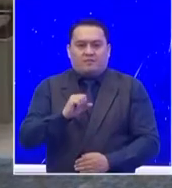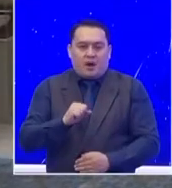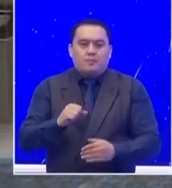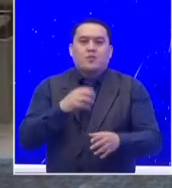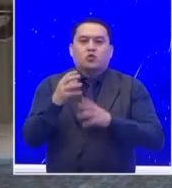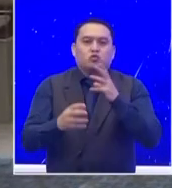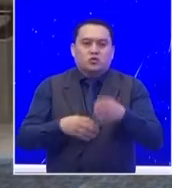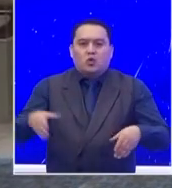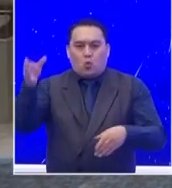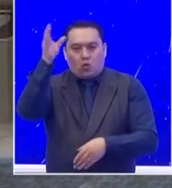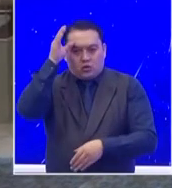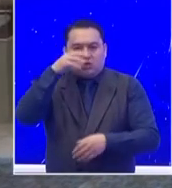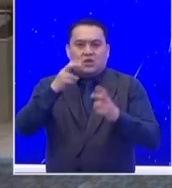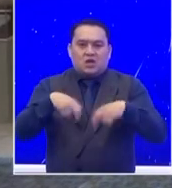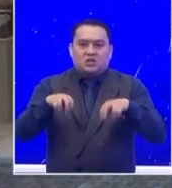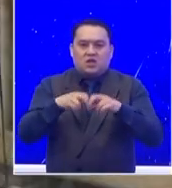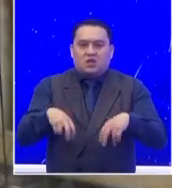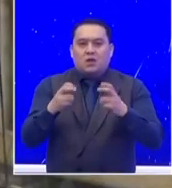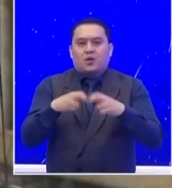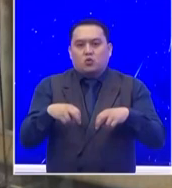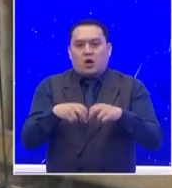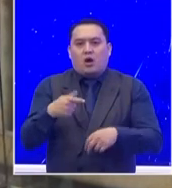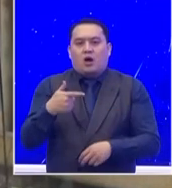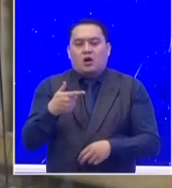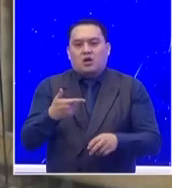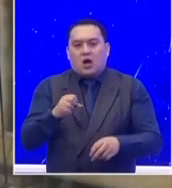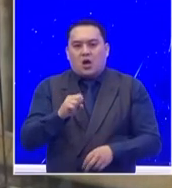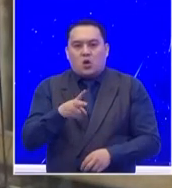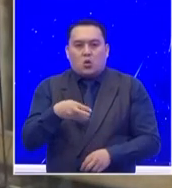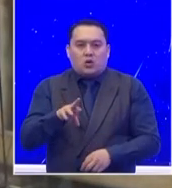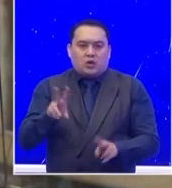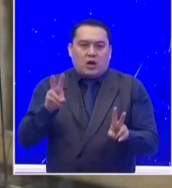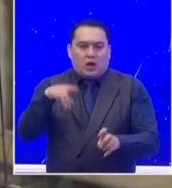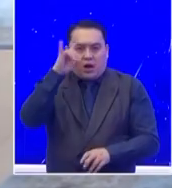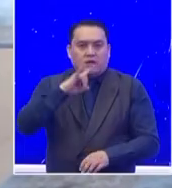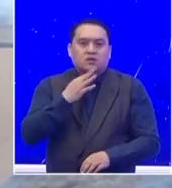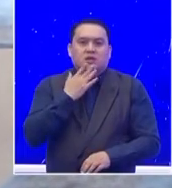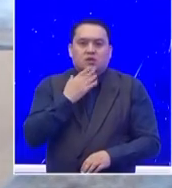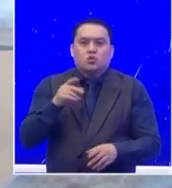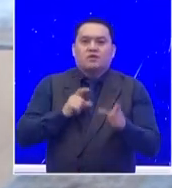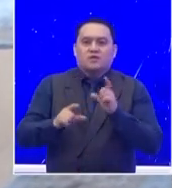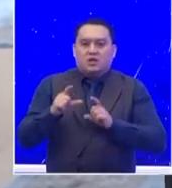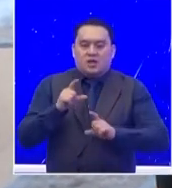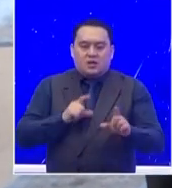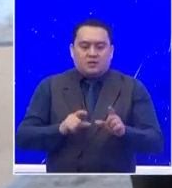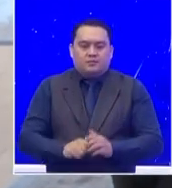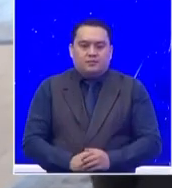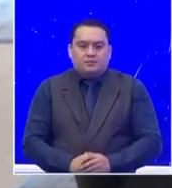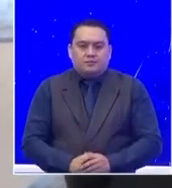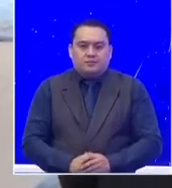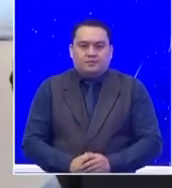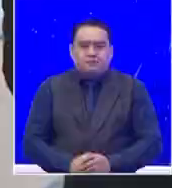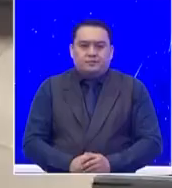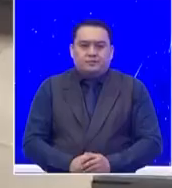Танышбаева, Международная научно-исследовательская лаборатория геоархеология Казахского национального университета имени